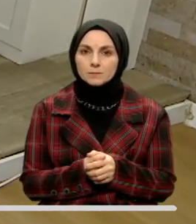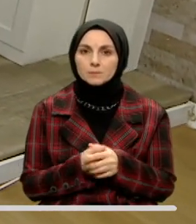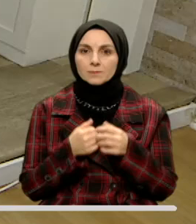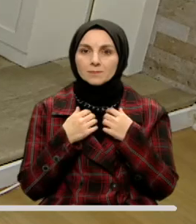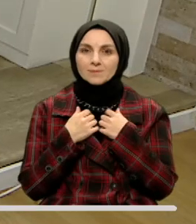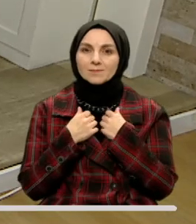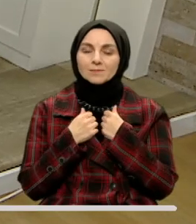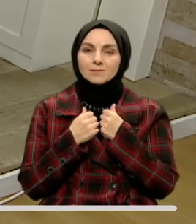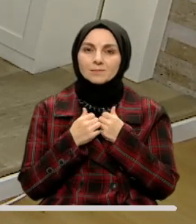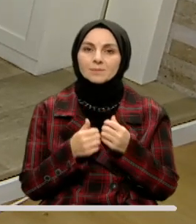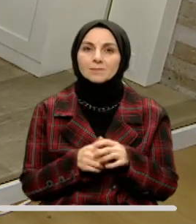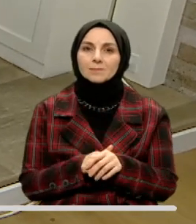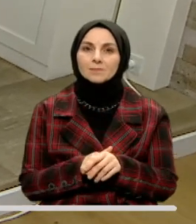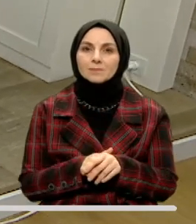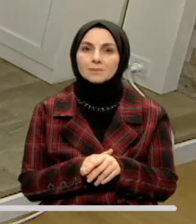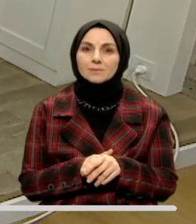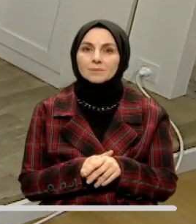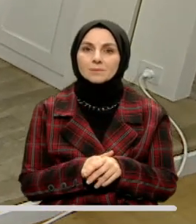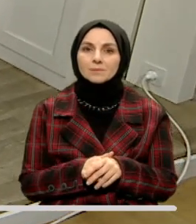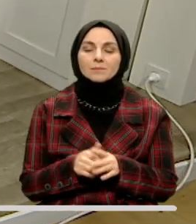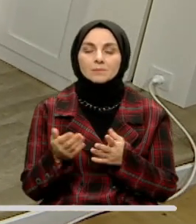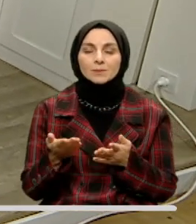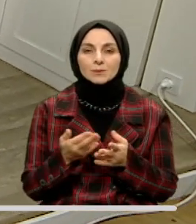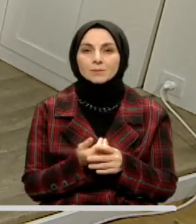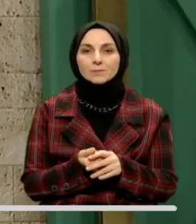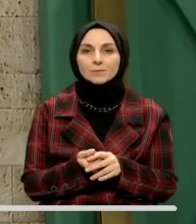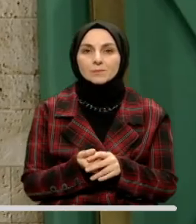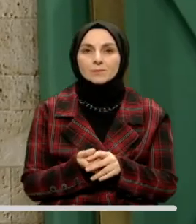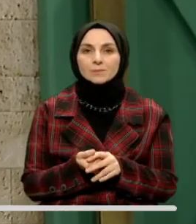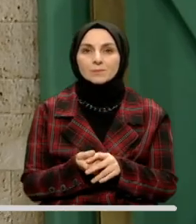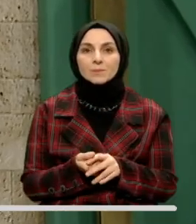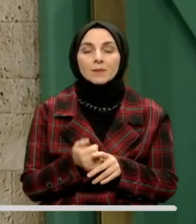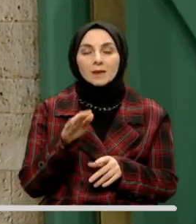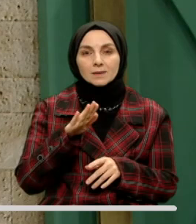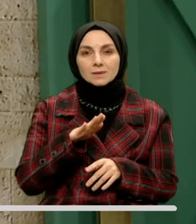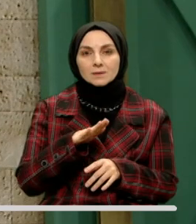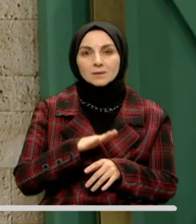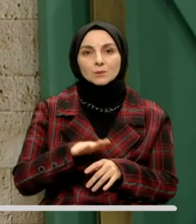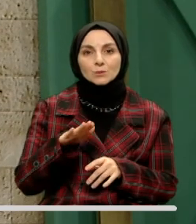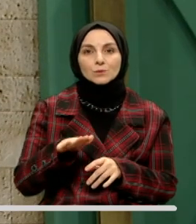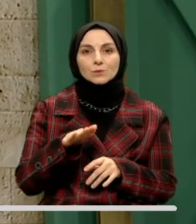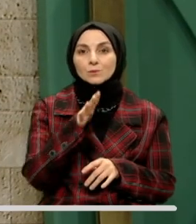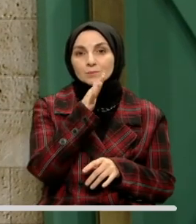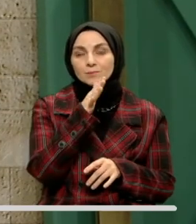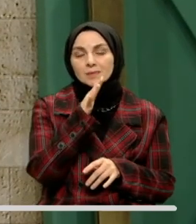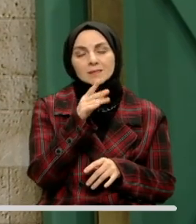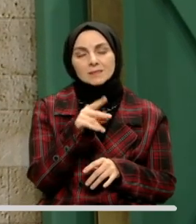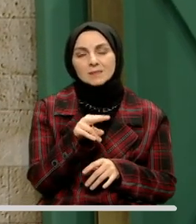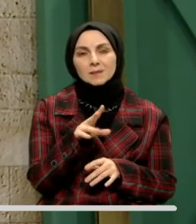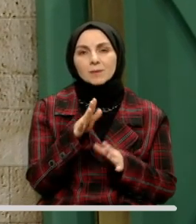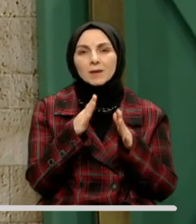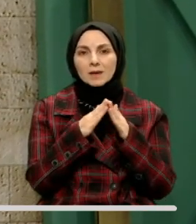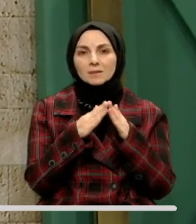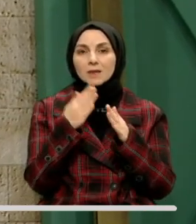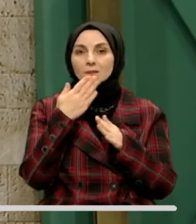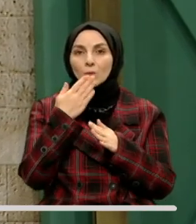Buyurun. Sizin cevap. Sizden de başlayabiliriz. Okul öncesi eğitimde çocuk bilindiği üzere evden